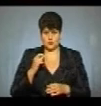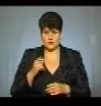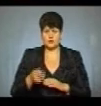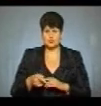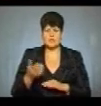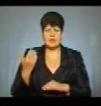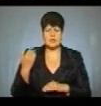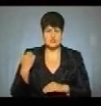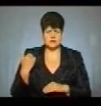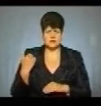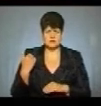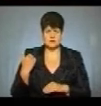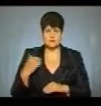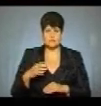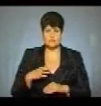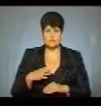раніше